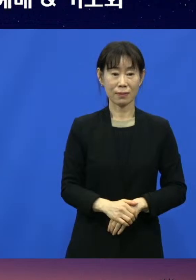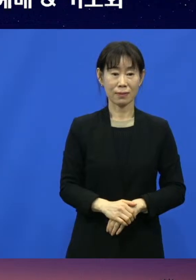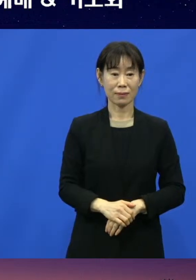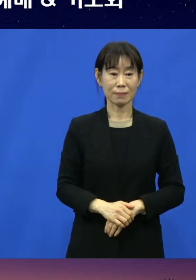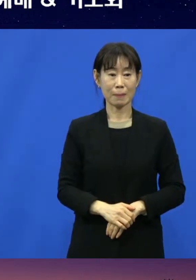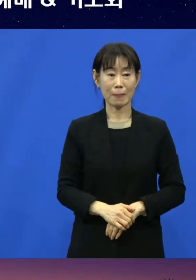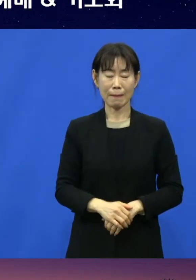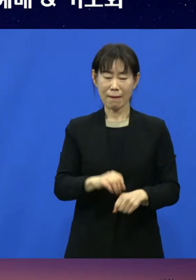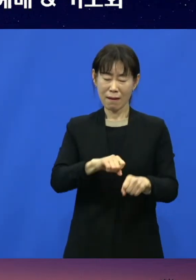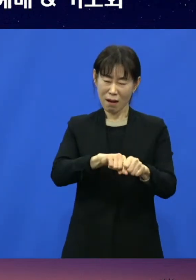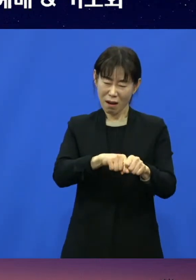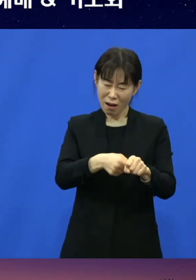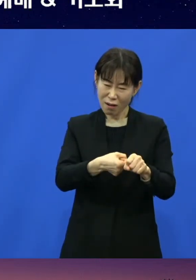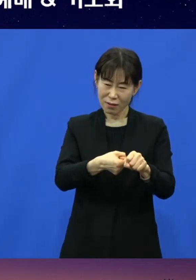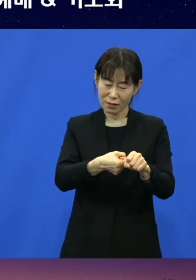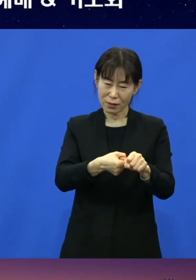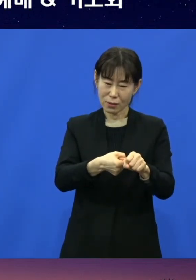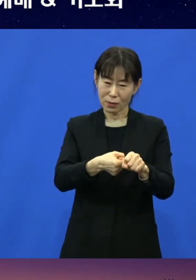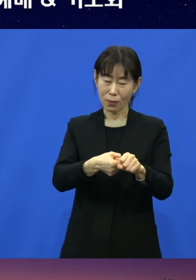억지가 아니었어요.